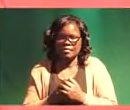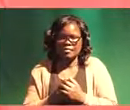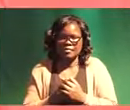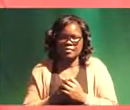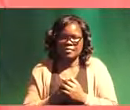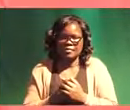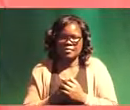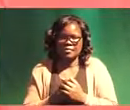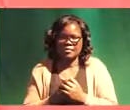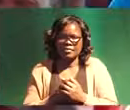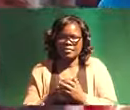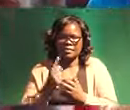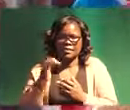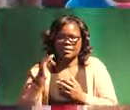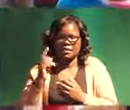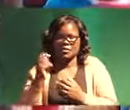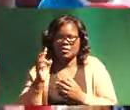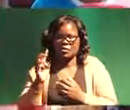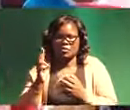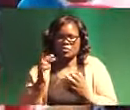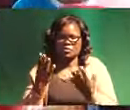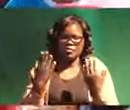ethirwe idaitumu